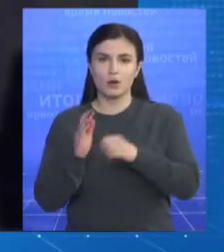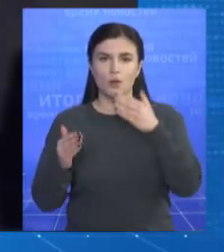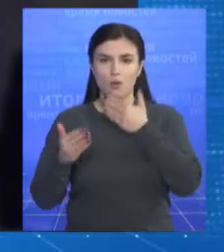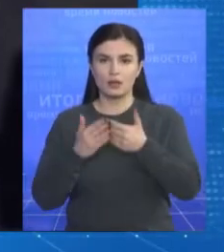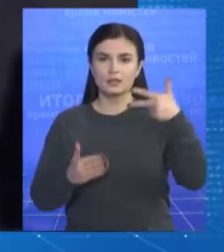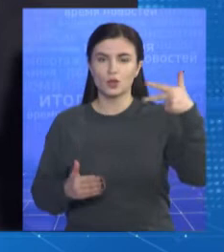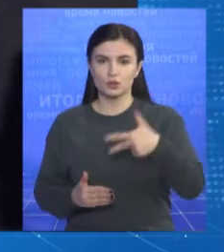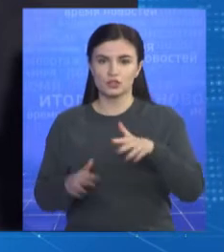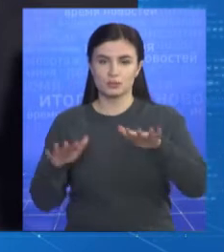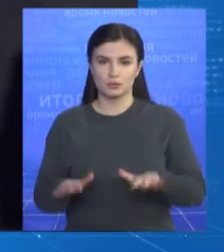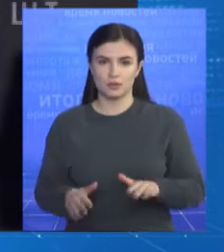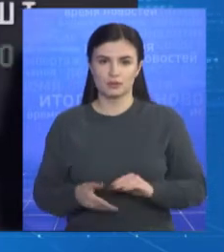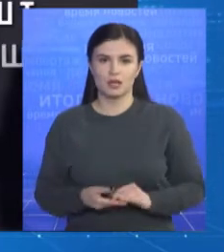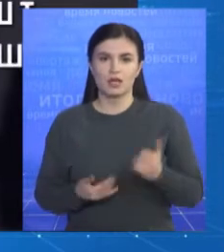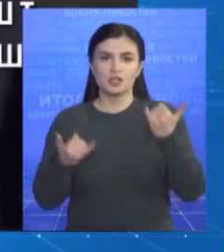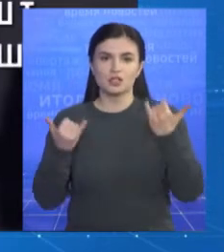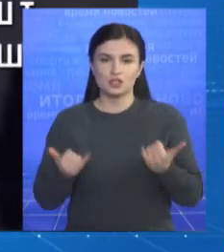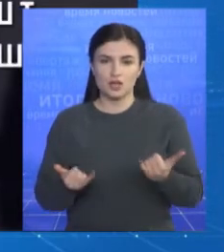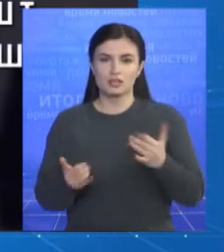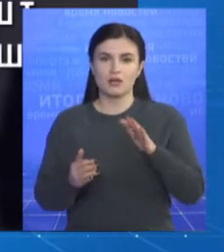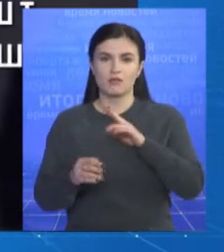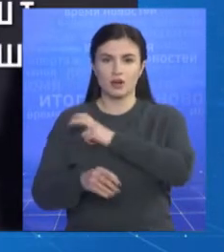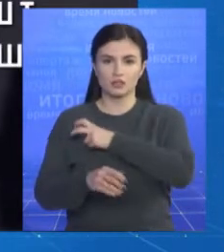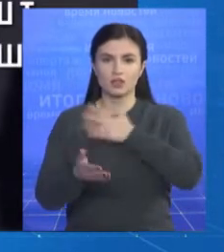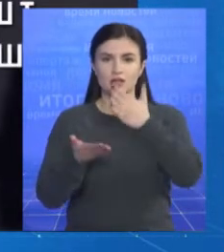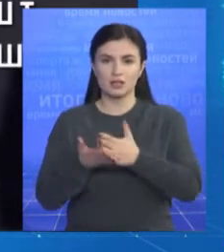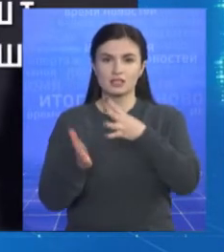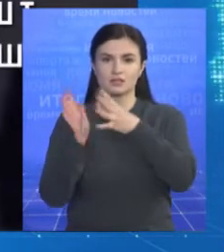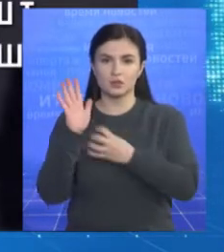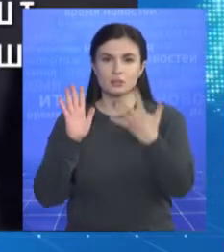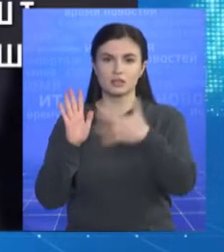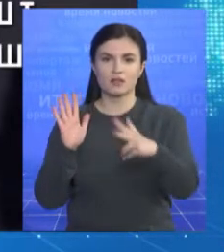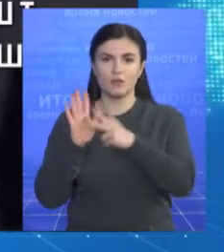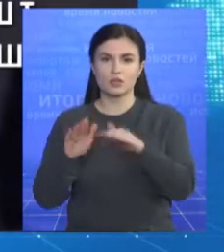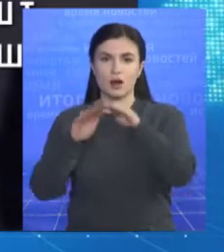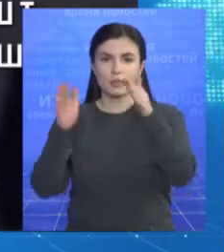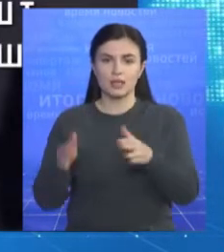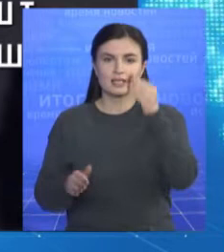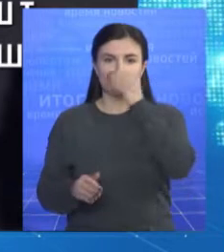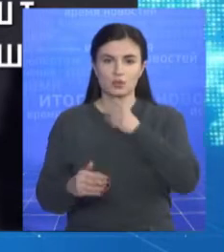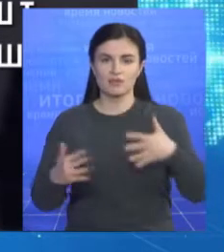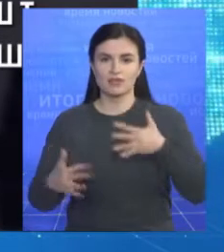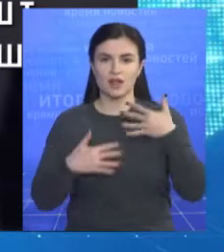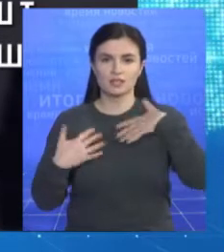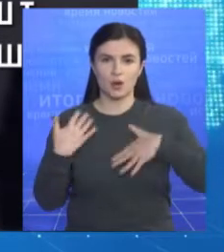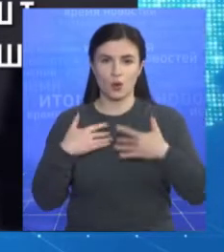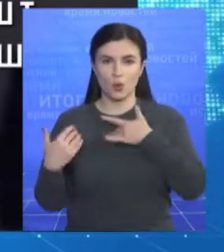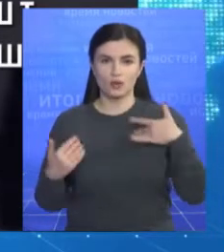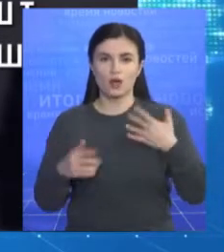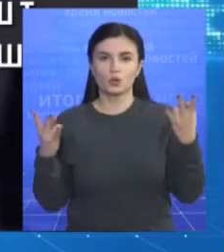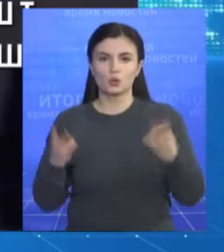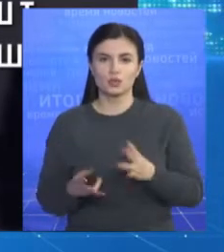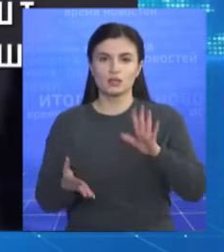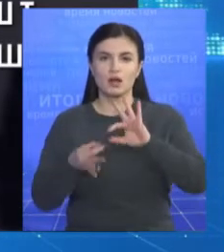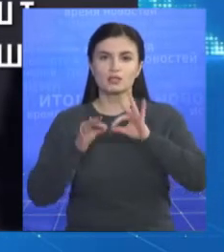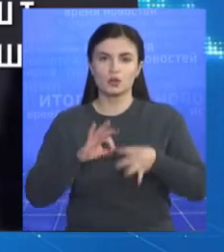них около 3000 мест. Сейчас на вооружении врачей региона 958 аппаратов искусственной вентиляции легких. Они нужны